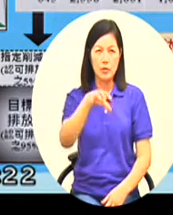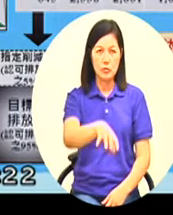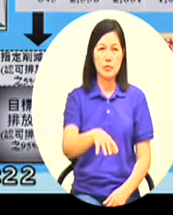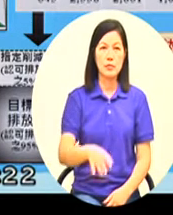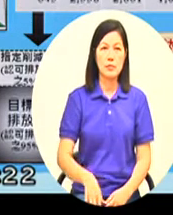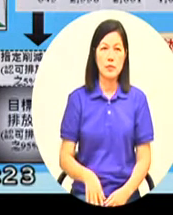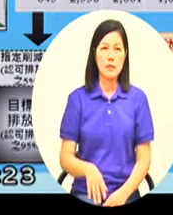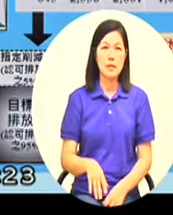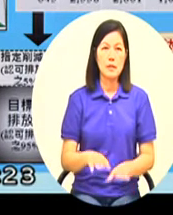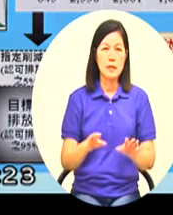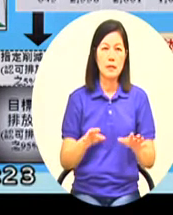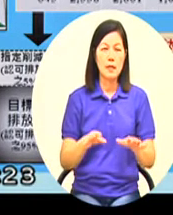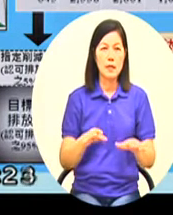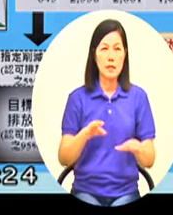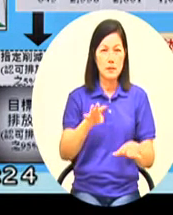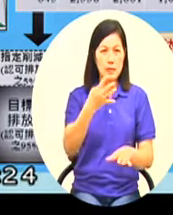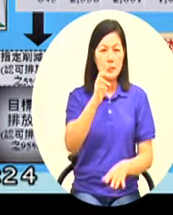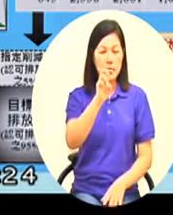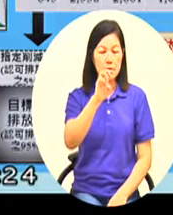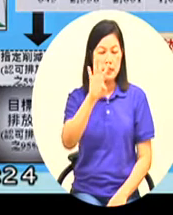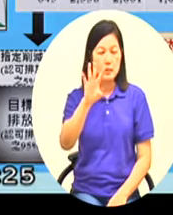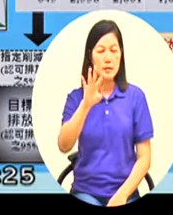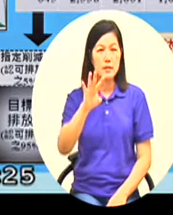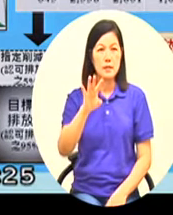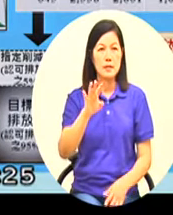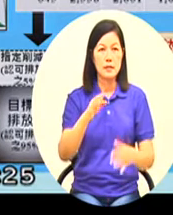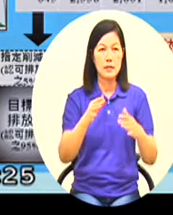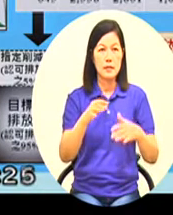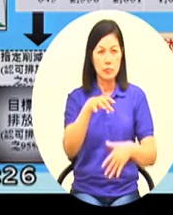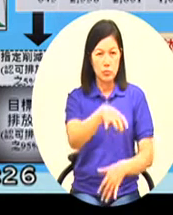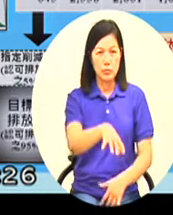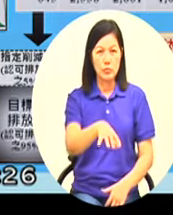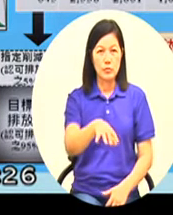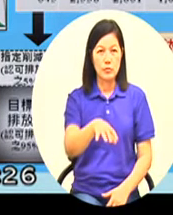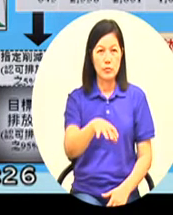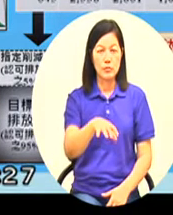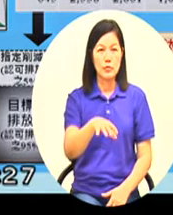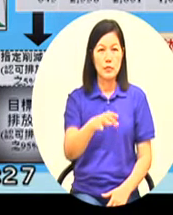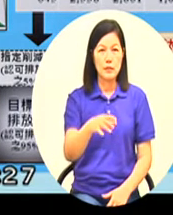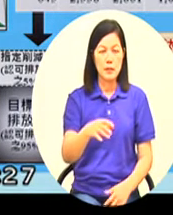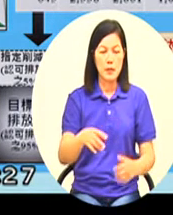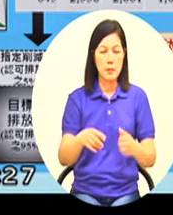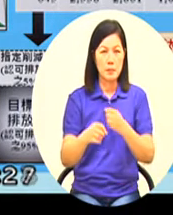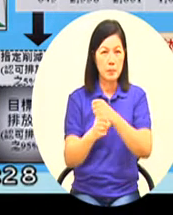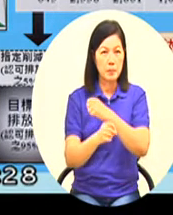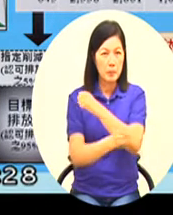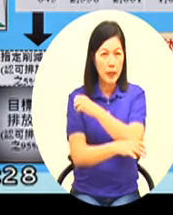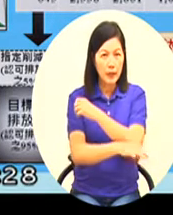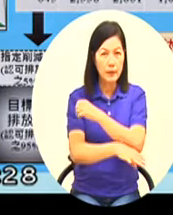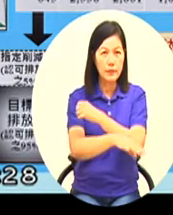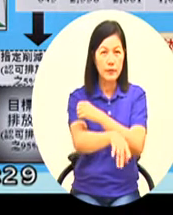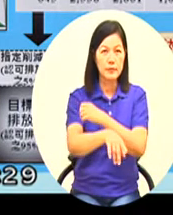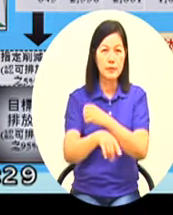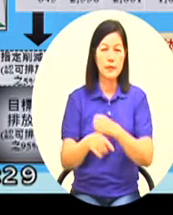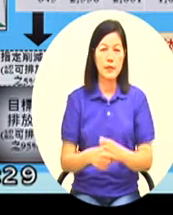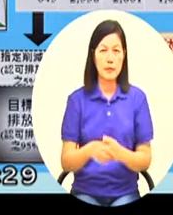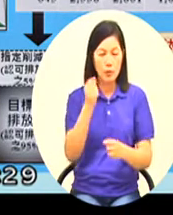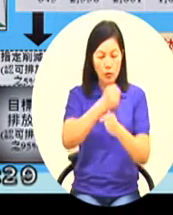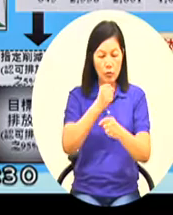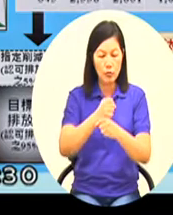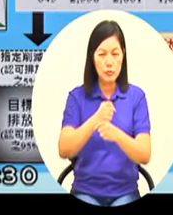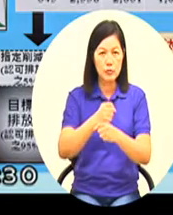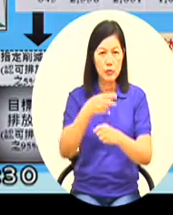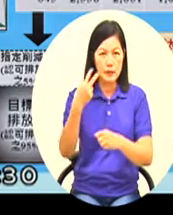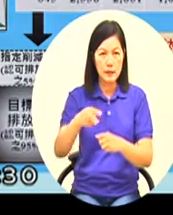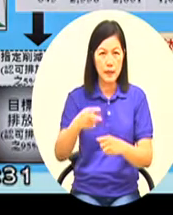完成了有424家的一个这些排放量基线的一个审查的工作，后面再进行